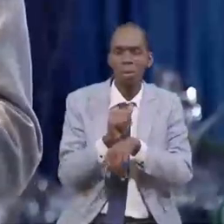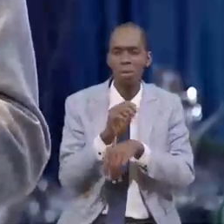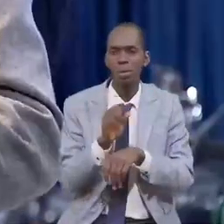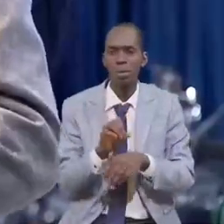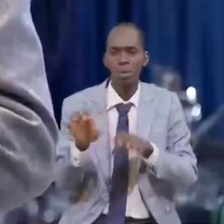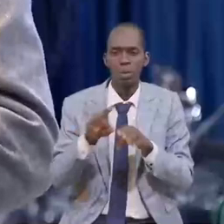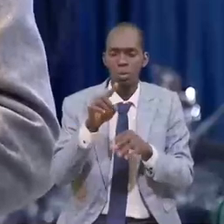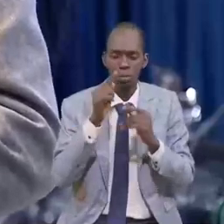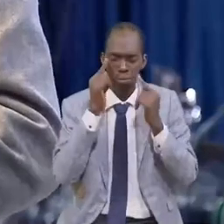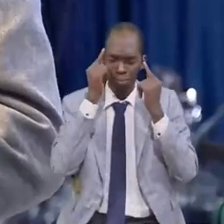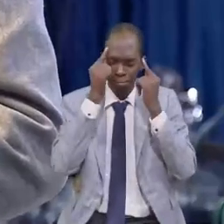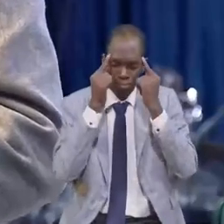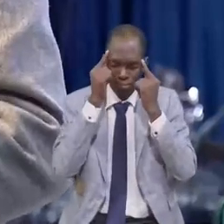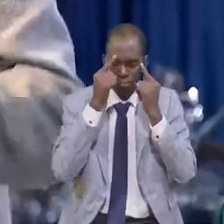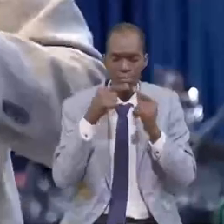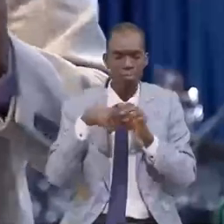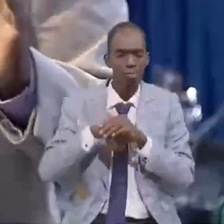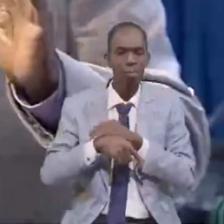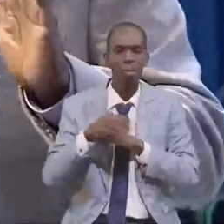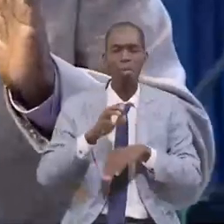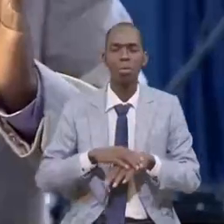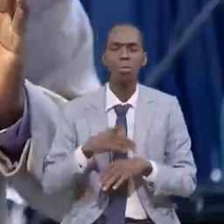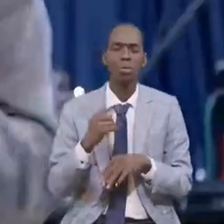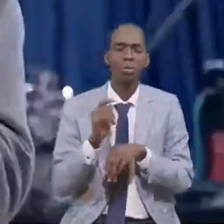Est-ce que vous méditez ces actes-là?